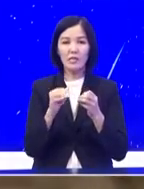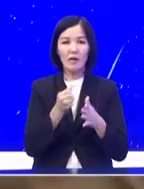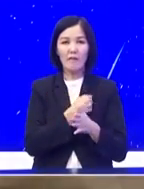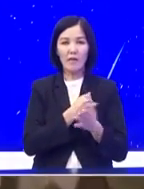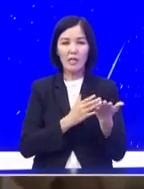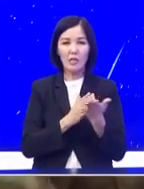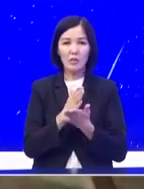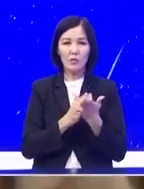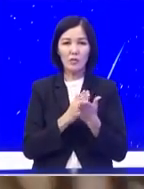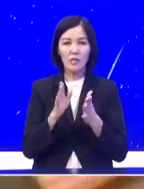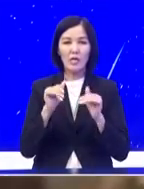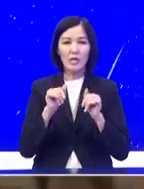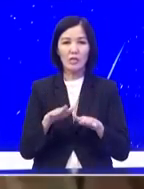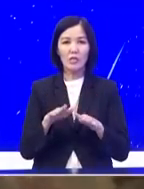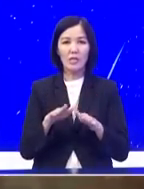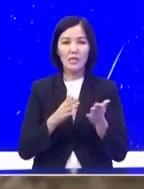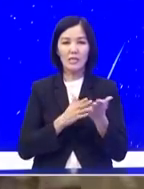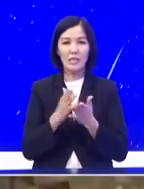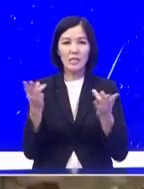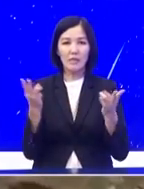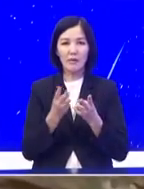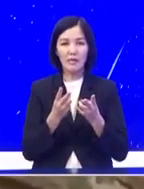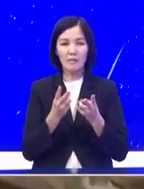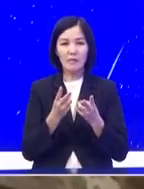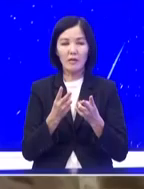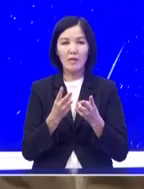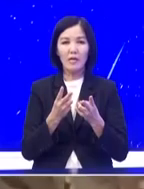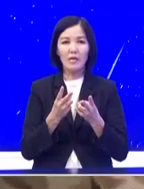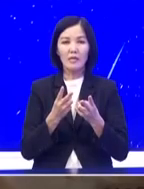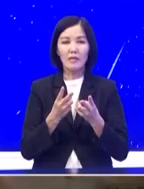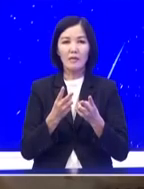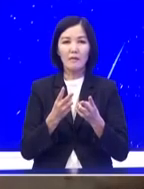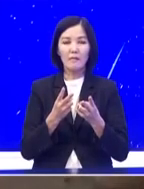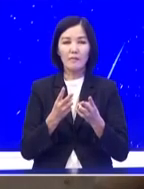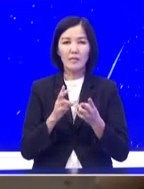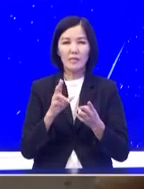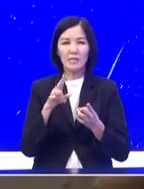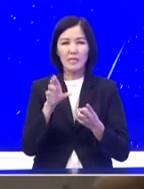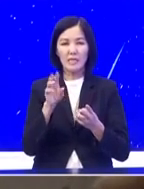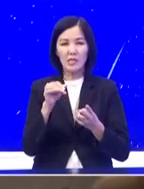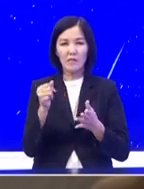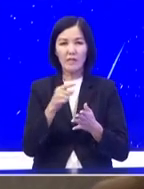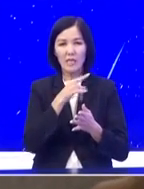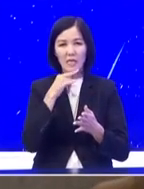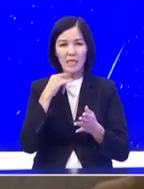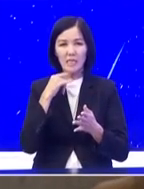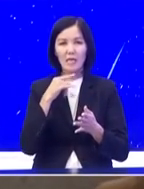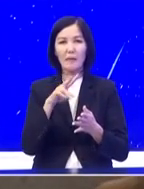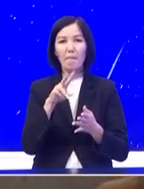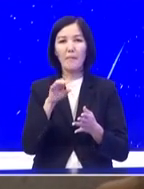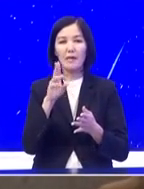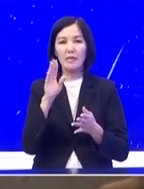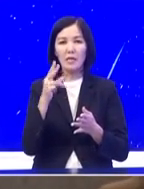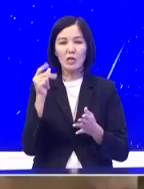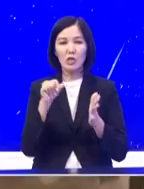военнослужащих, объяснив решение стратегической необходимостью, в частности, сдерживанием России. Как пояснил Марк Эспер, 6,5